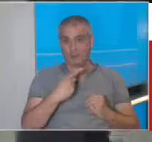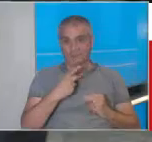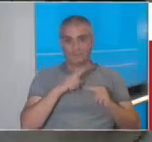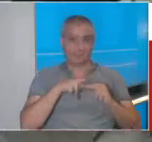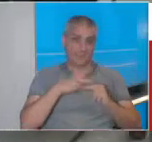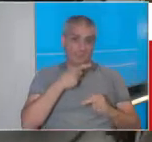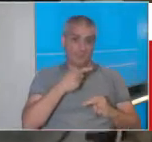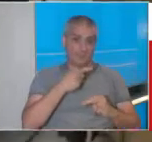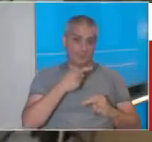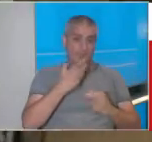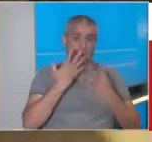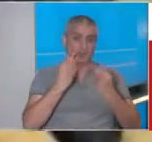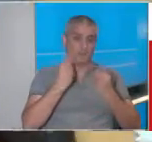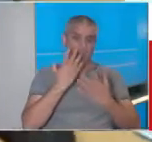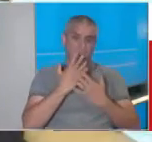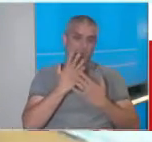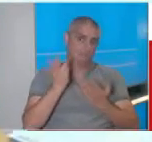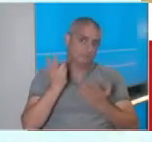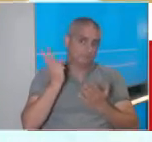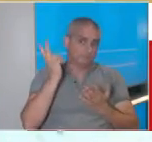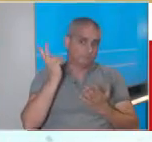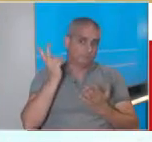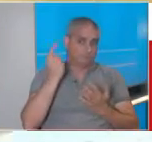לאחר שרבים אולי איזו פרשנות